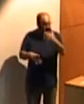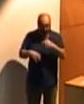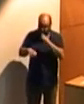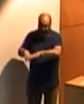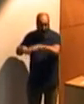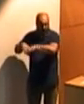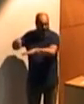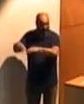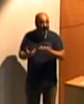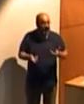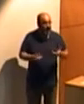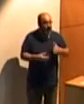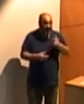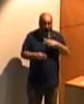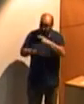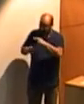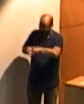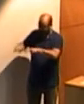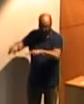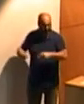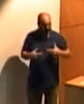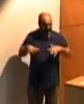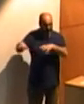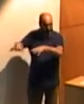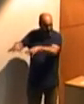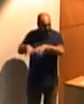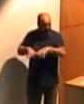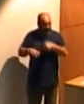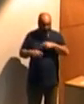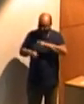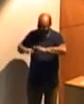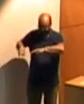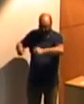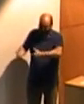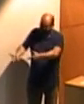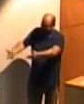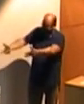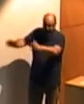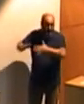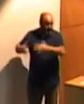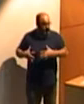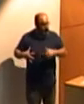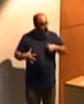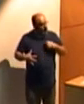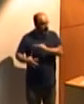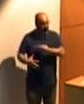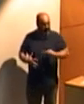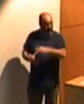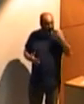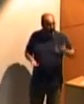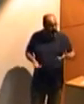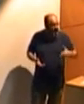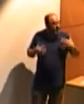est ce que je pourrais pourquoi pas brevetées de l'humain ailleurs posséder de lui-même c'est ainsi que de nos jours on a déjà donc je voulais dit de l'adn